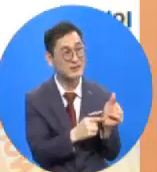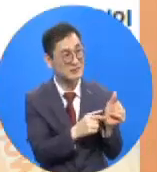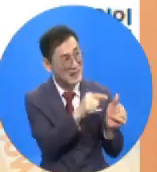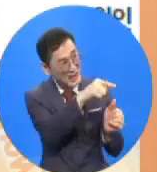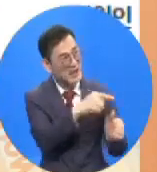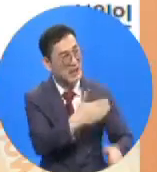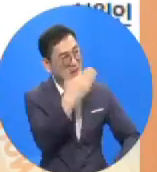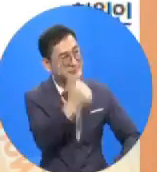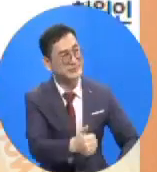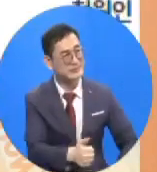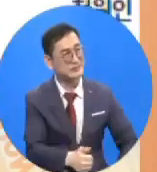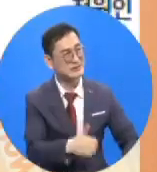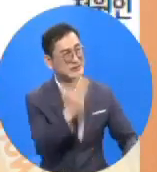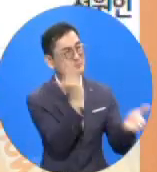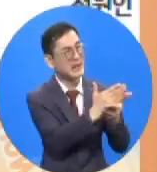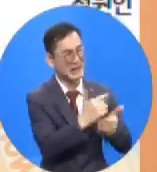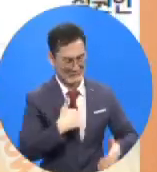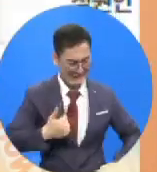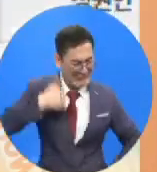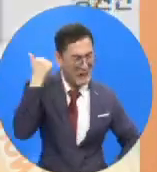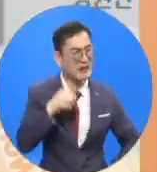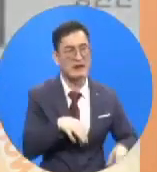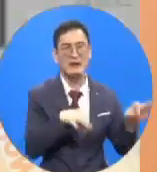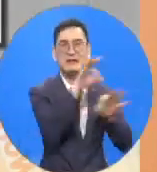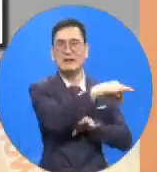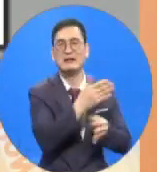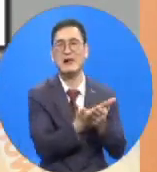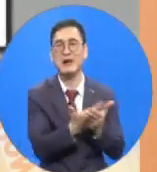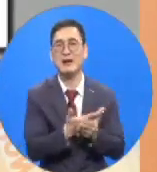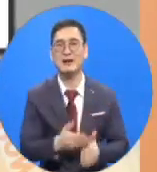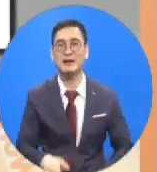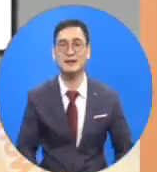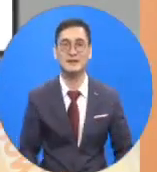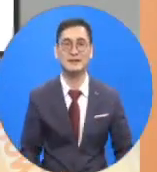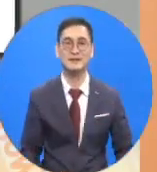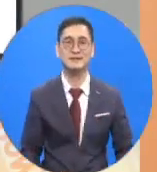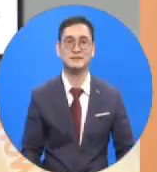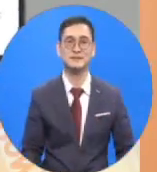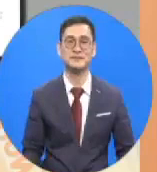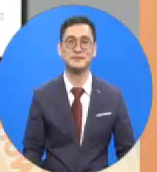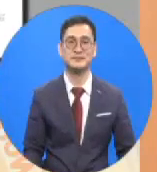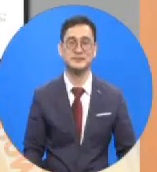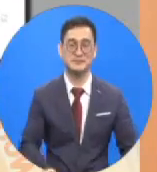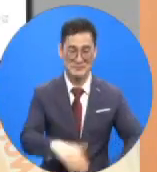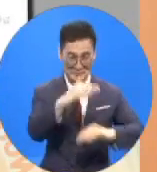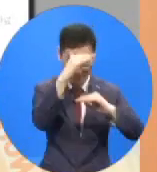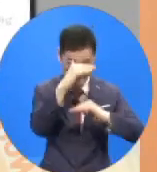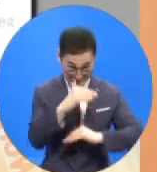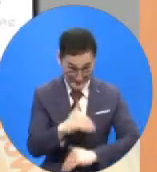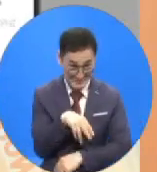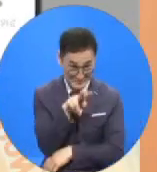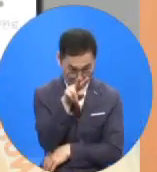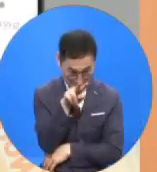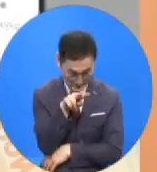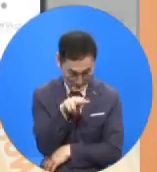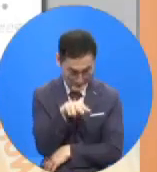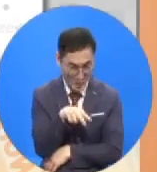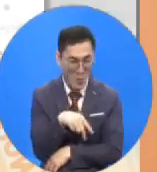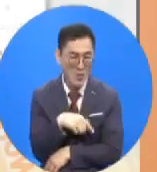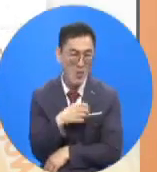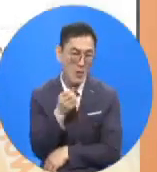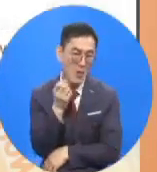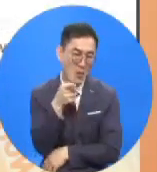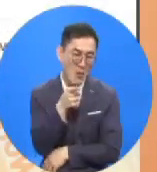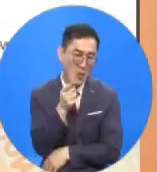이야기까지 하신 거거든요 어 그만큼 것들에서 먼지 저도 이게 쭉 그럴 거 보면 이거 2분은 정말 어떻게 해서 제가 글을 쓰는